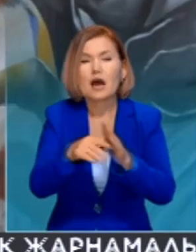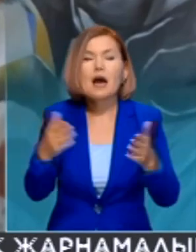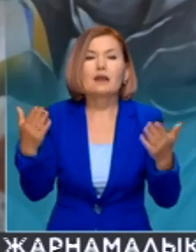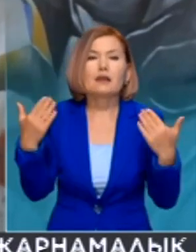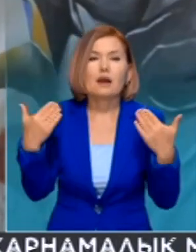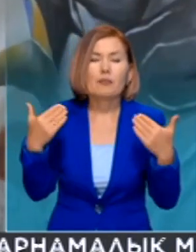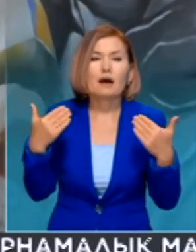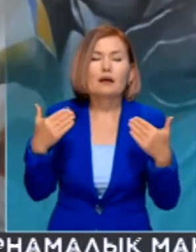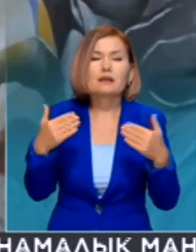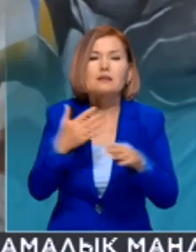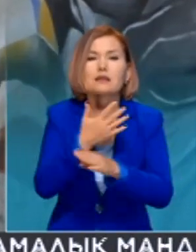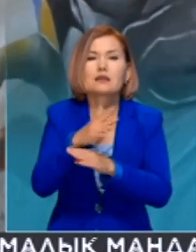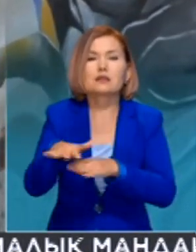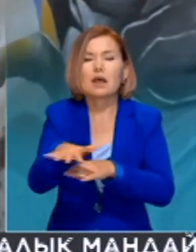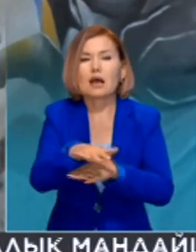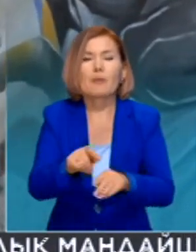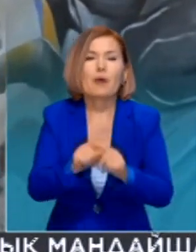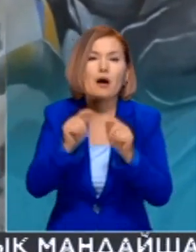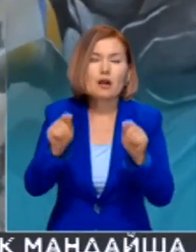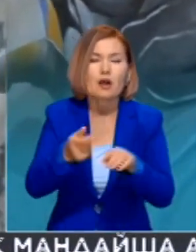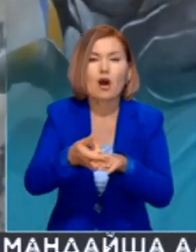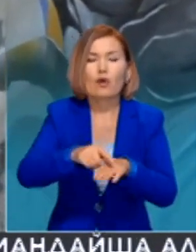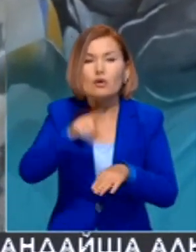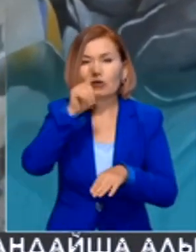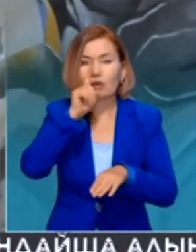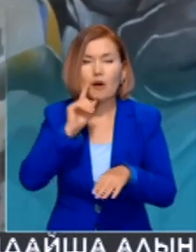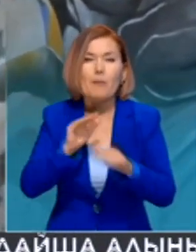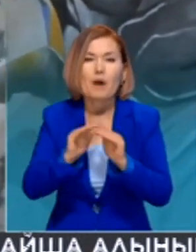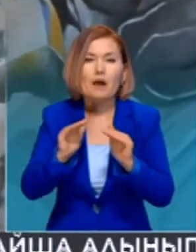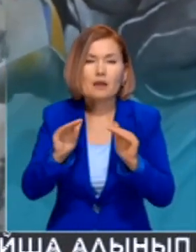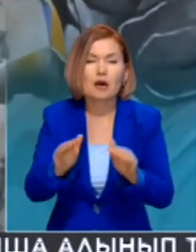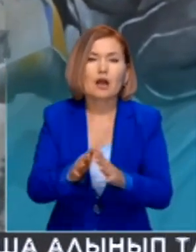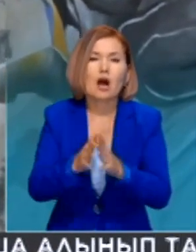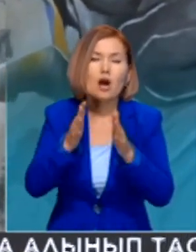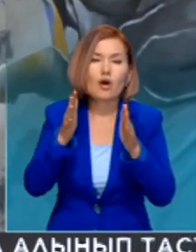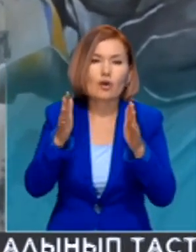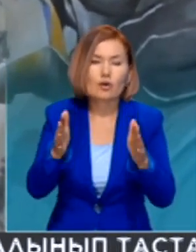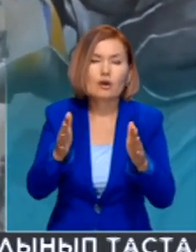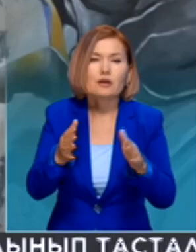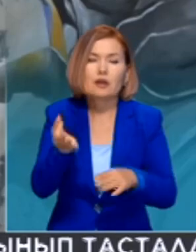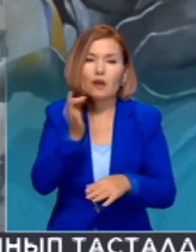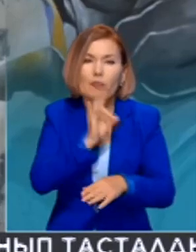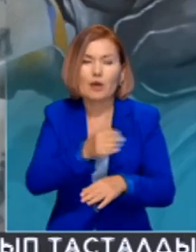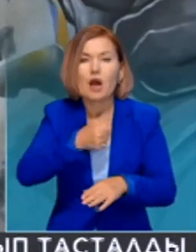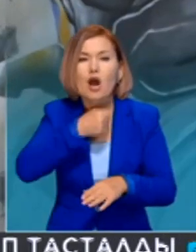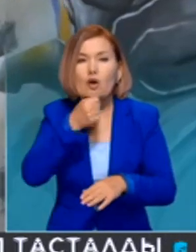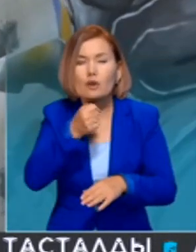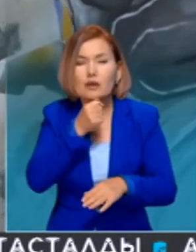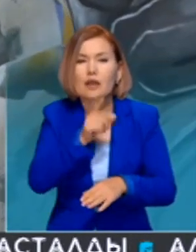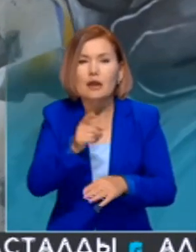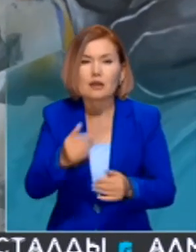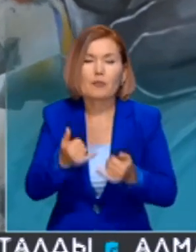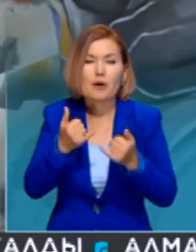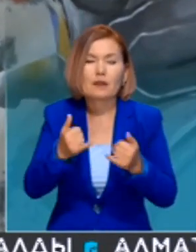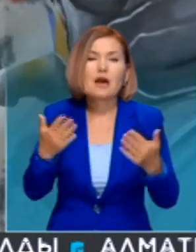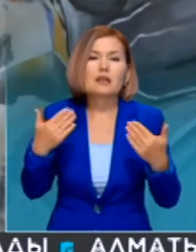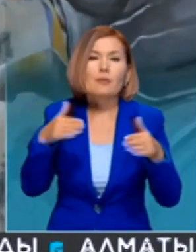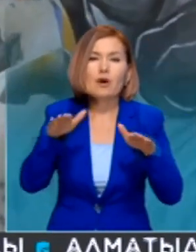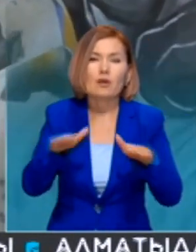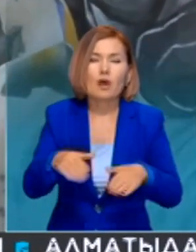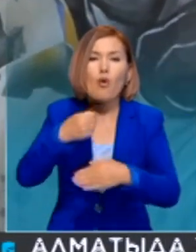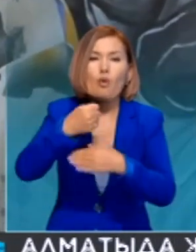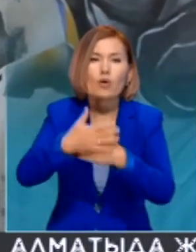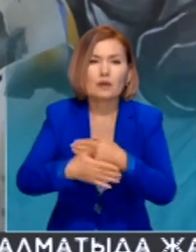демалыс саябағы дейміз ғой, өте жақсы. Балаларға, үлкендерге де, қарт кісілерге де арналған жақсы жақсы демалыс орталықтары